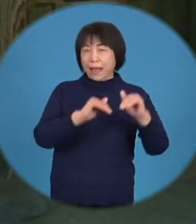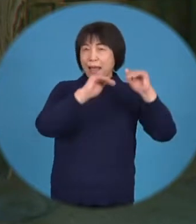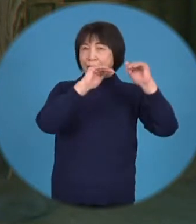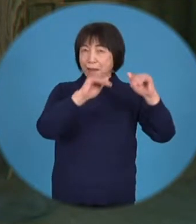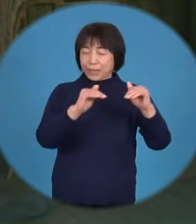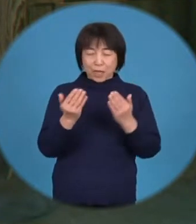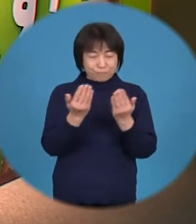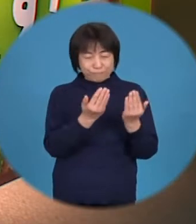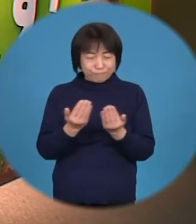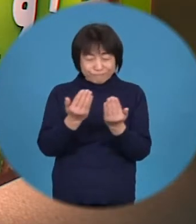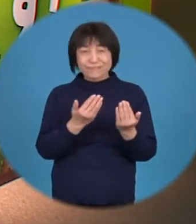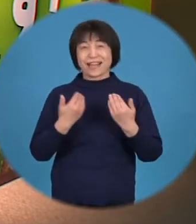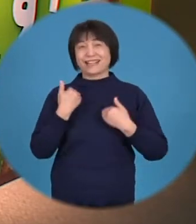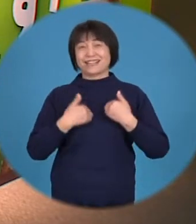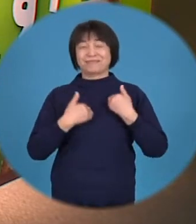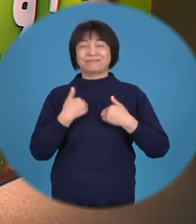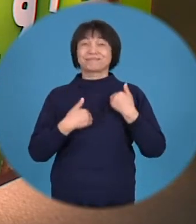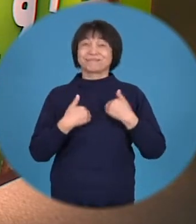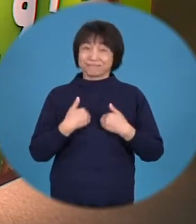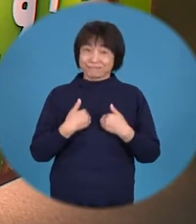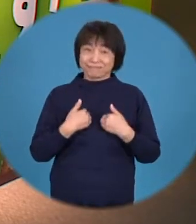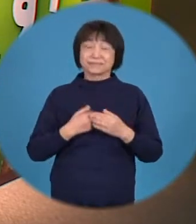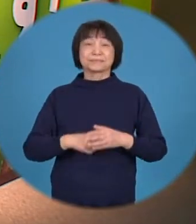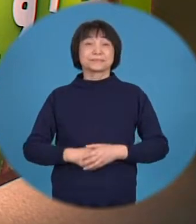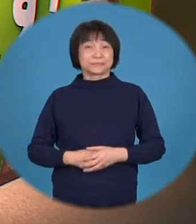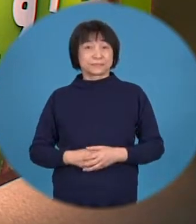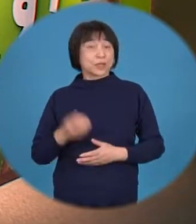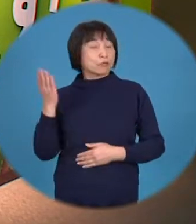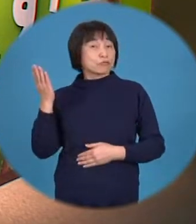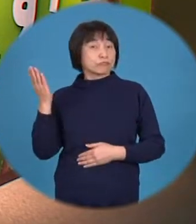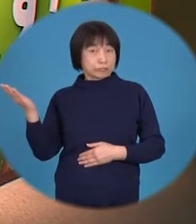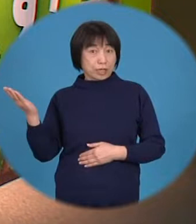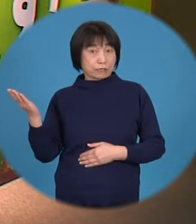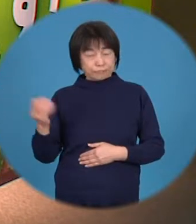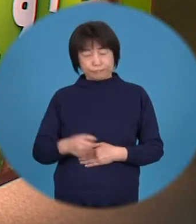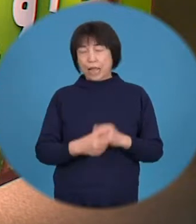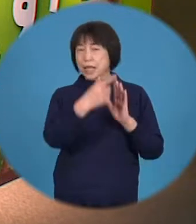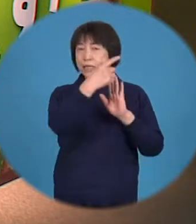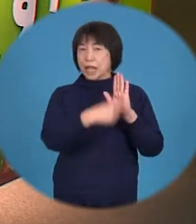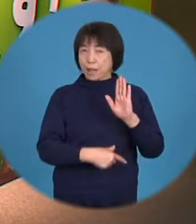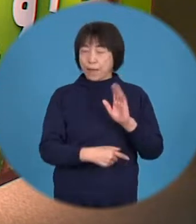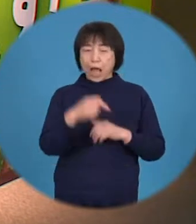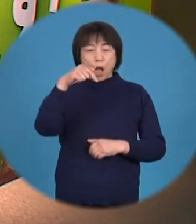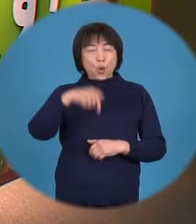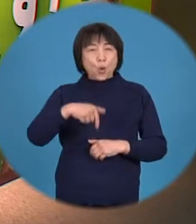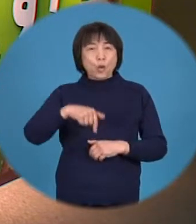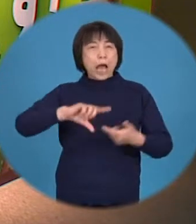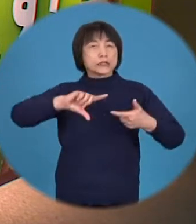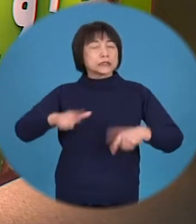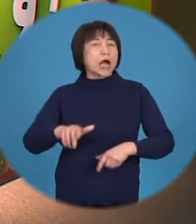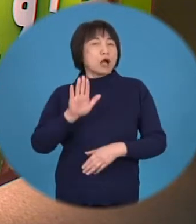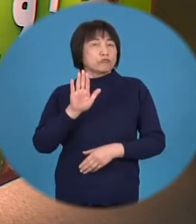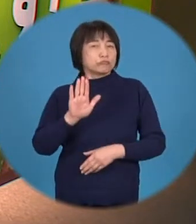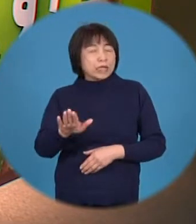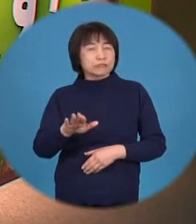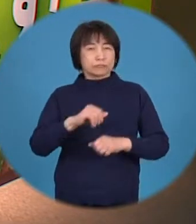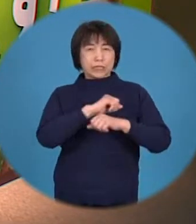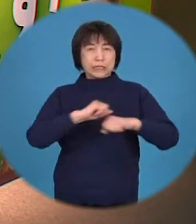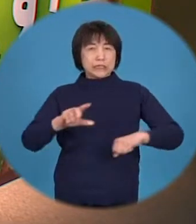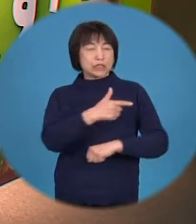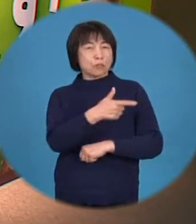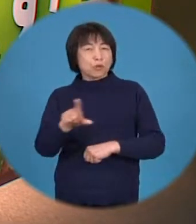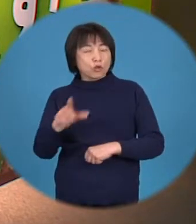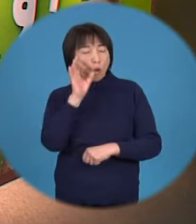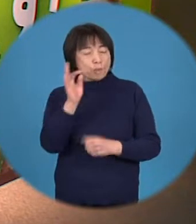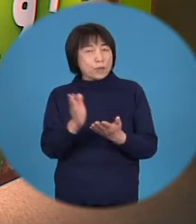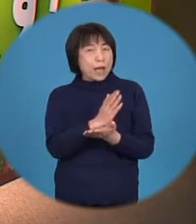よ。そんなアクアトト岐阜で企画展ここが違うんです、生き物の見分けは難しい？が開